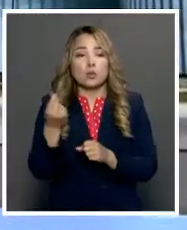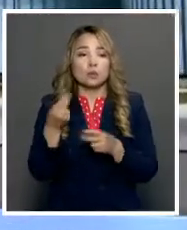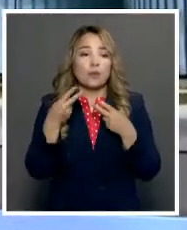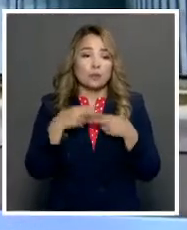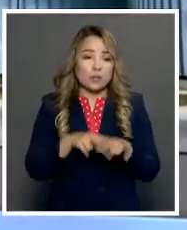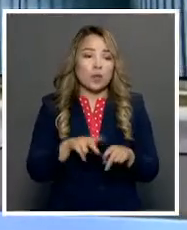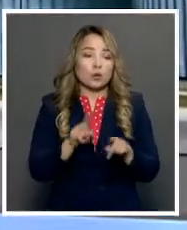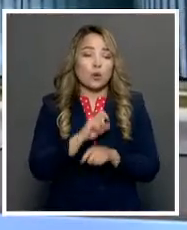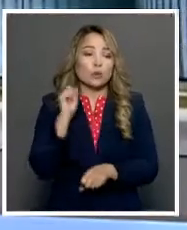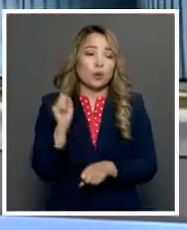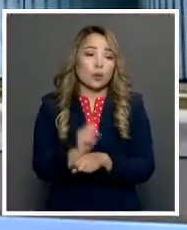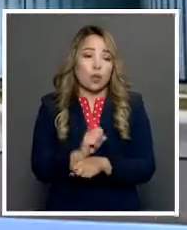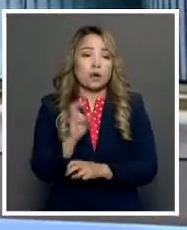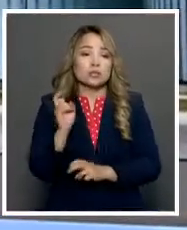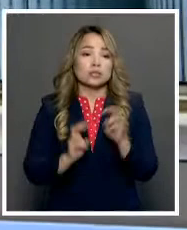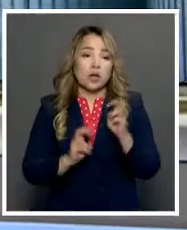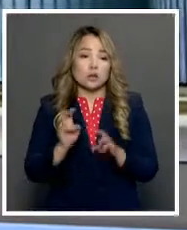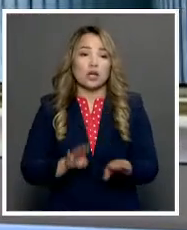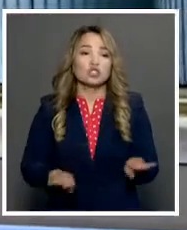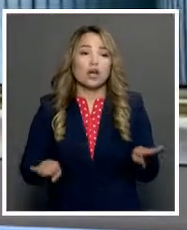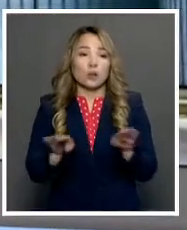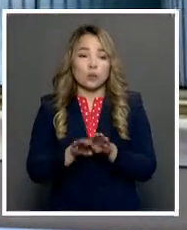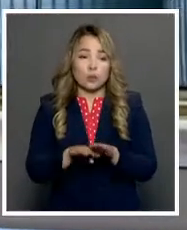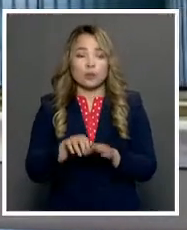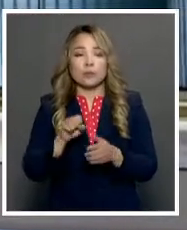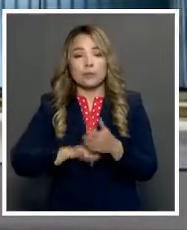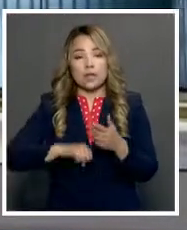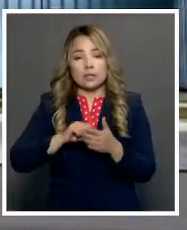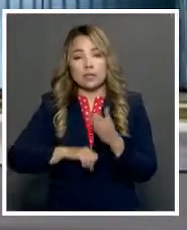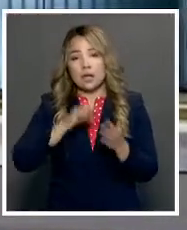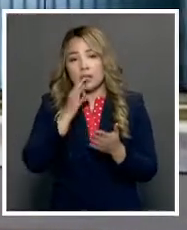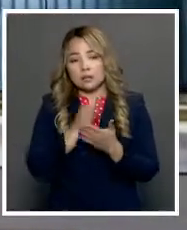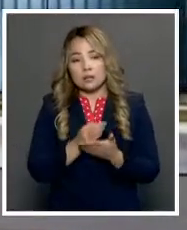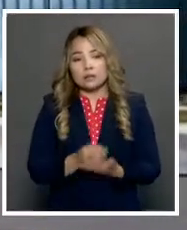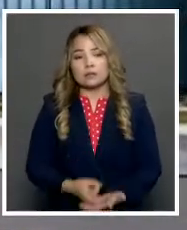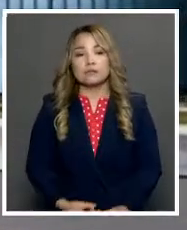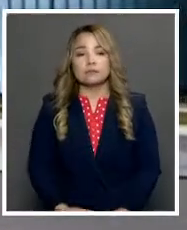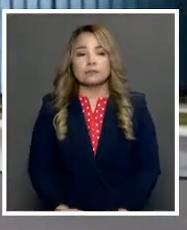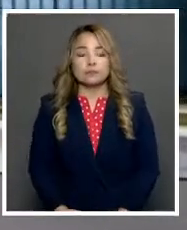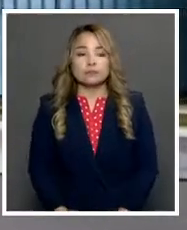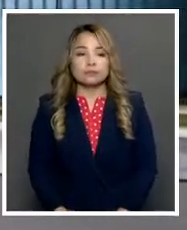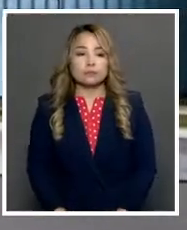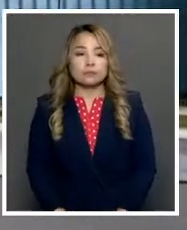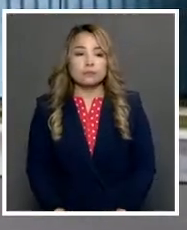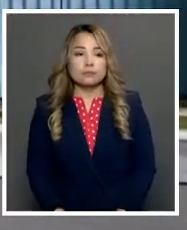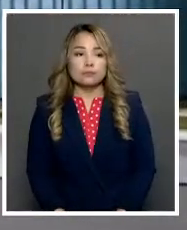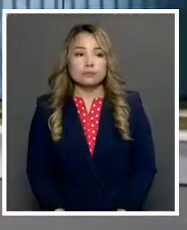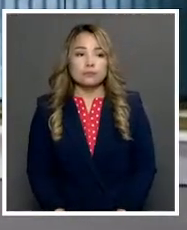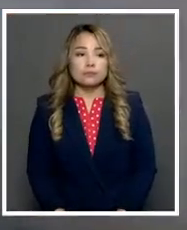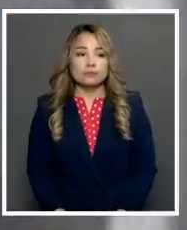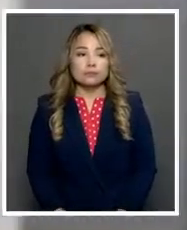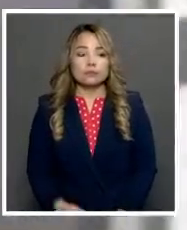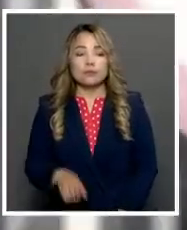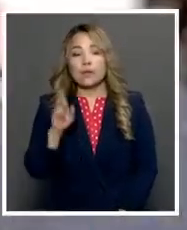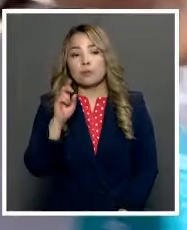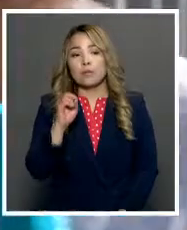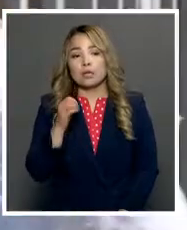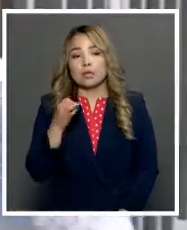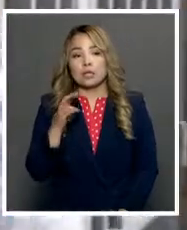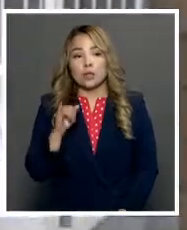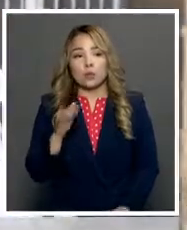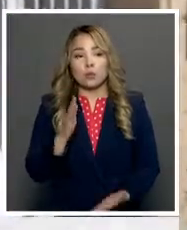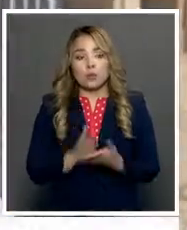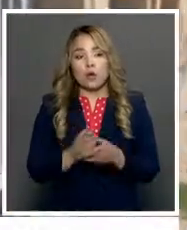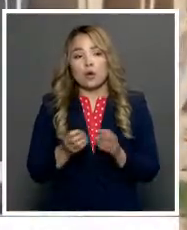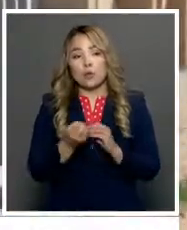субсидияның тоқтауы ақыры зауыттың жабылуына кеп соқты. Бейнеуден әріптесім Аягөз Оралбайқызы баяндайды. Бейнеу астық терминалы